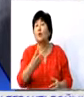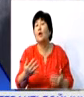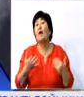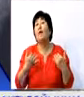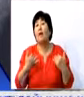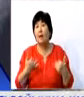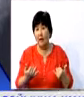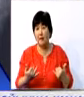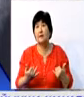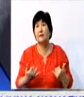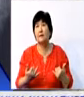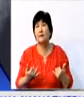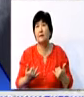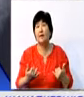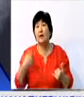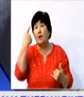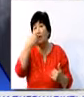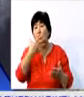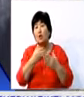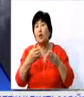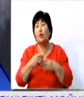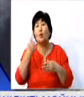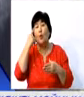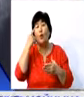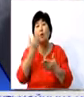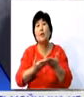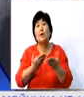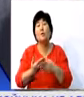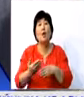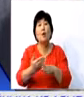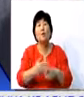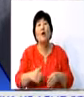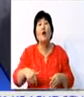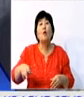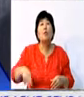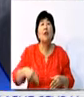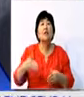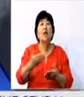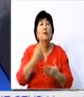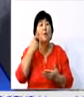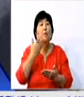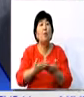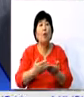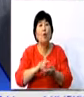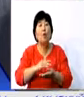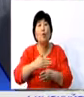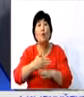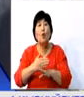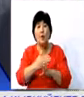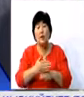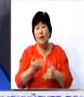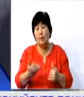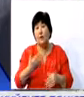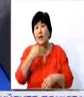енді мына жеке құрамның ой пікірлерін бөлістік, басшыларының ой пікірімен бөлістік. Біздің